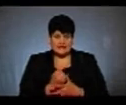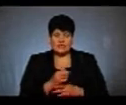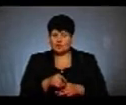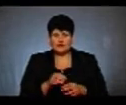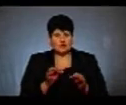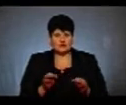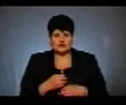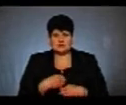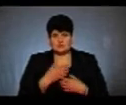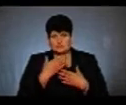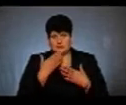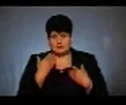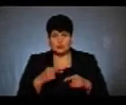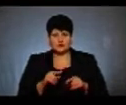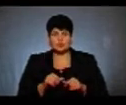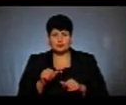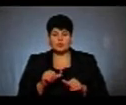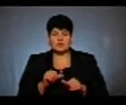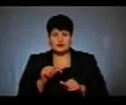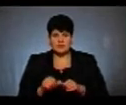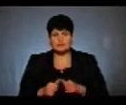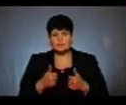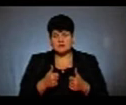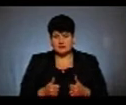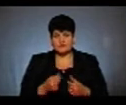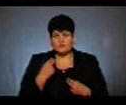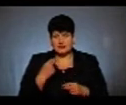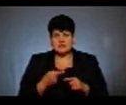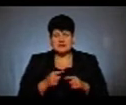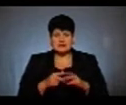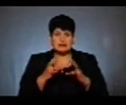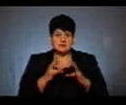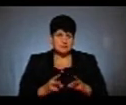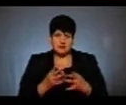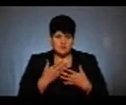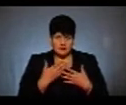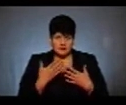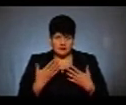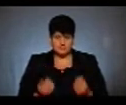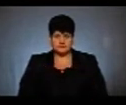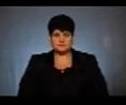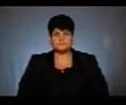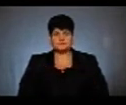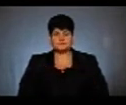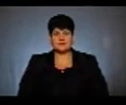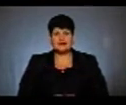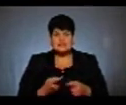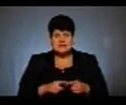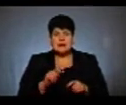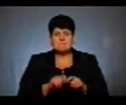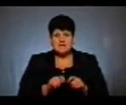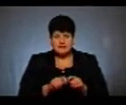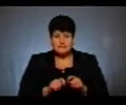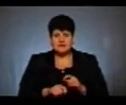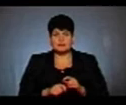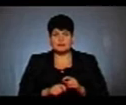нічого небезпечного немає. Тобто, окрім позитивного ефекту, це небезпеки як такої не становить. Це вона провірена, перевірена. Факт,